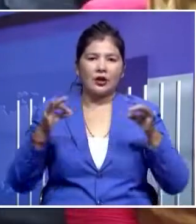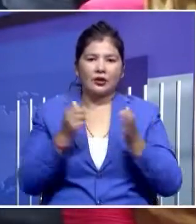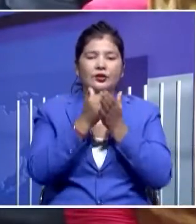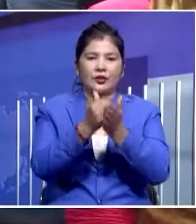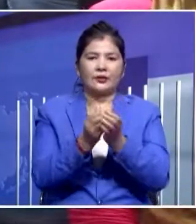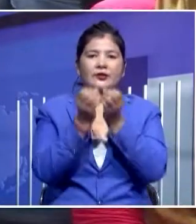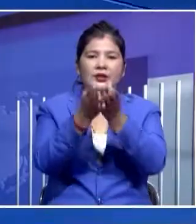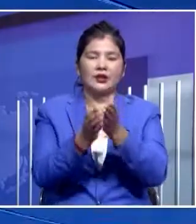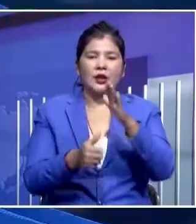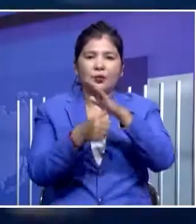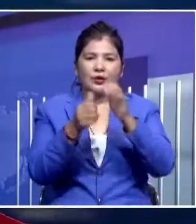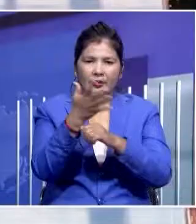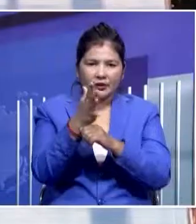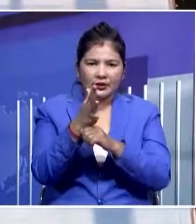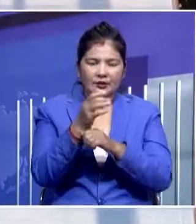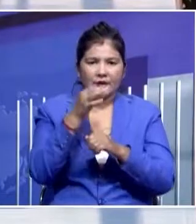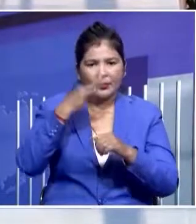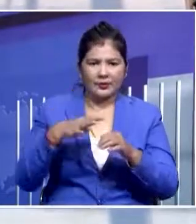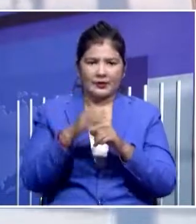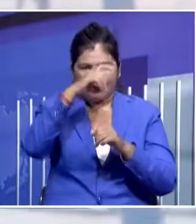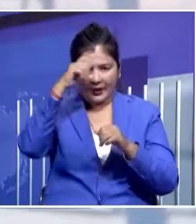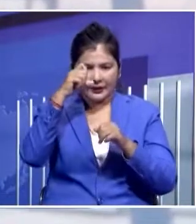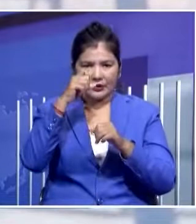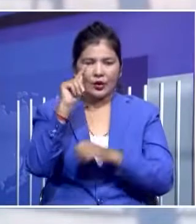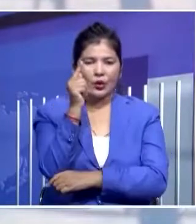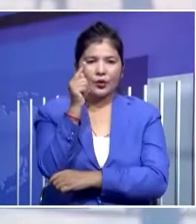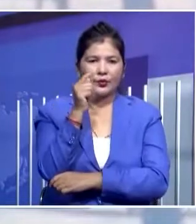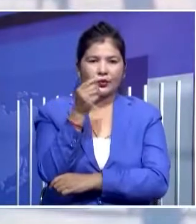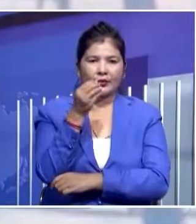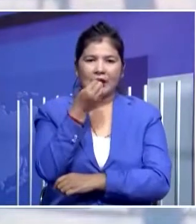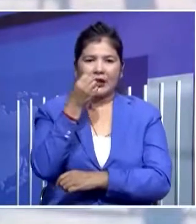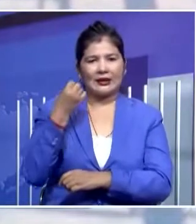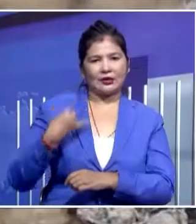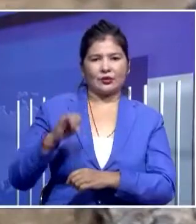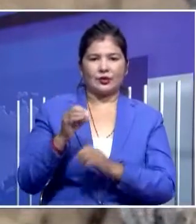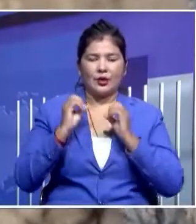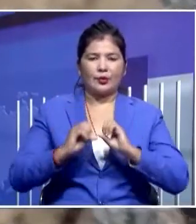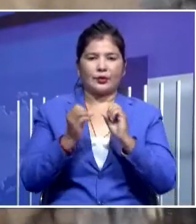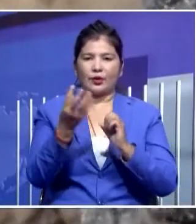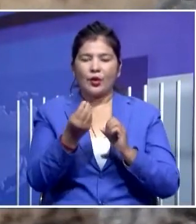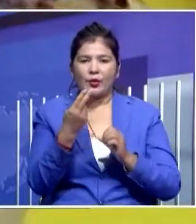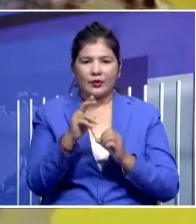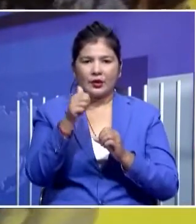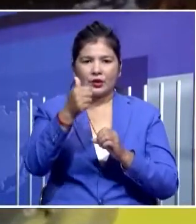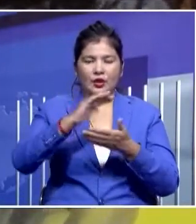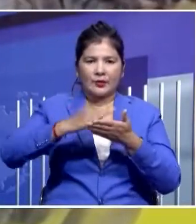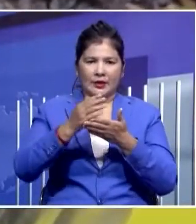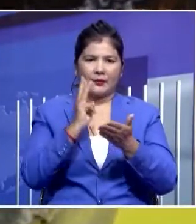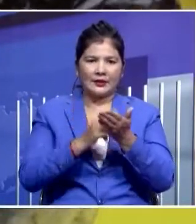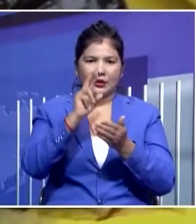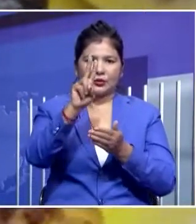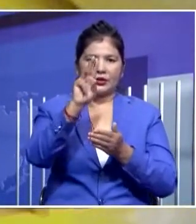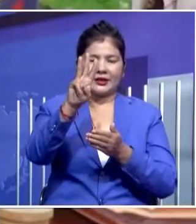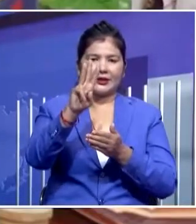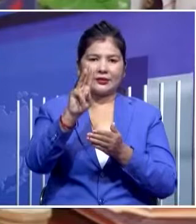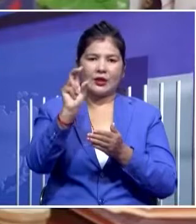गर्ने मुख्यमन्त्रीको प्रतिबद्धता। बाँकेको कोहलपुरमा लागु औषध अवैध कारोबार र प्रयोग कम भएन, बितेको 6 महिनामा मात्रै 23 वटा